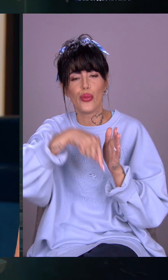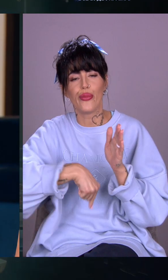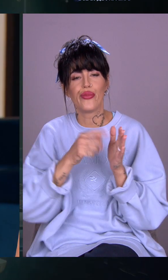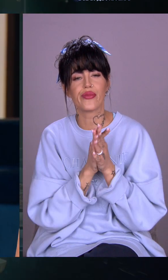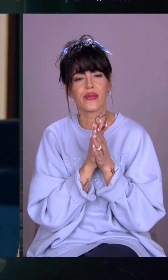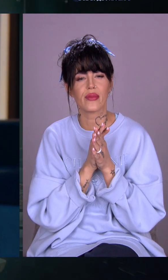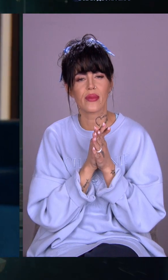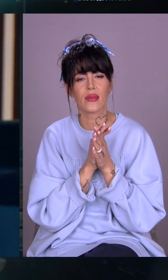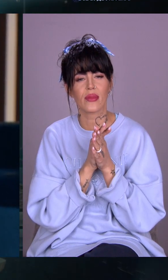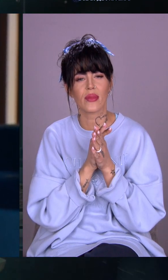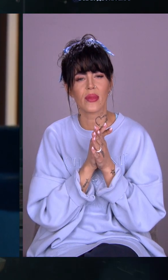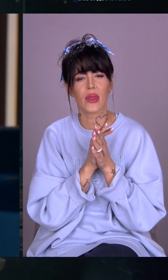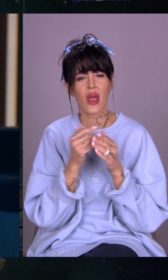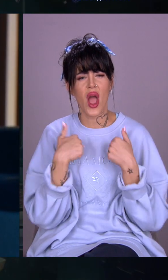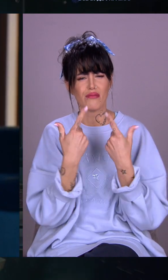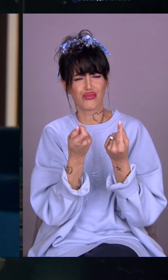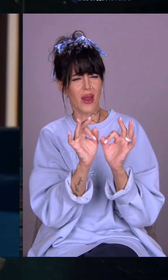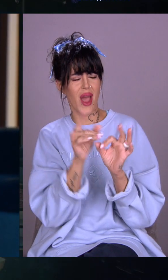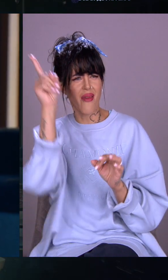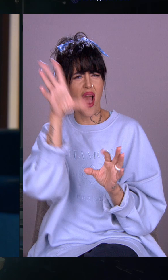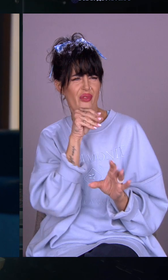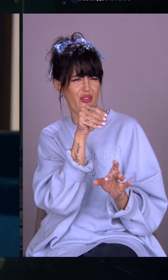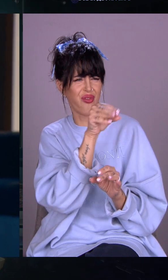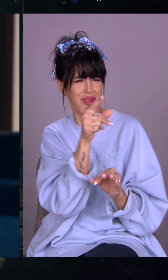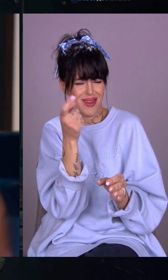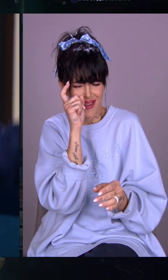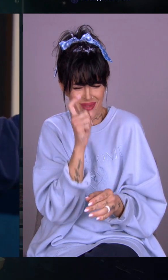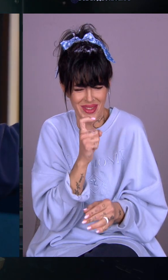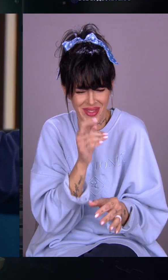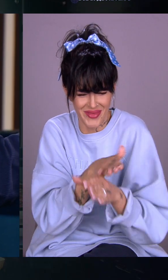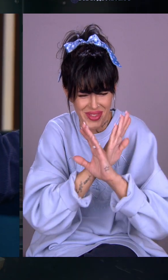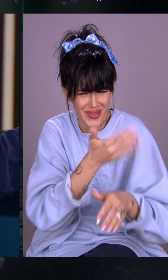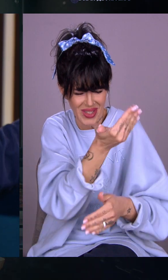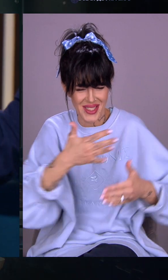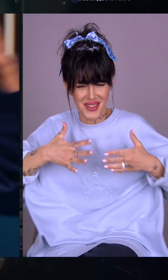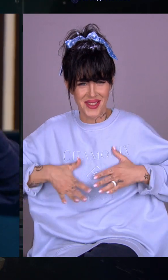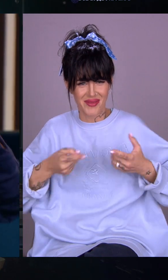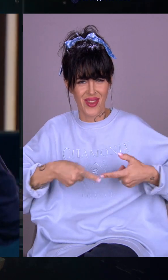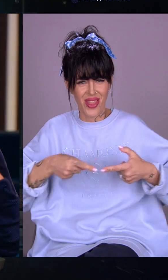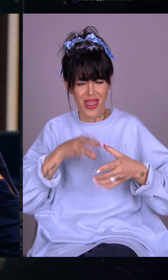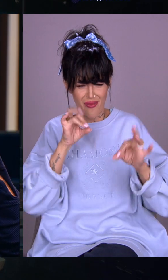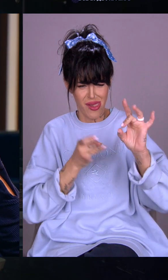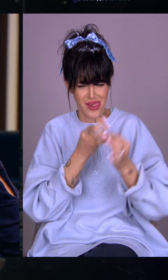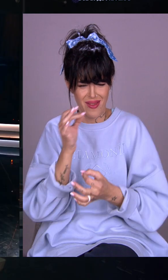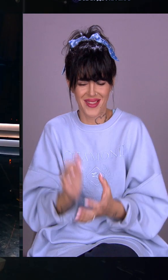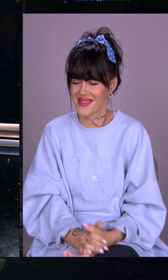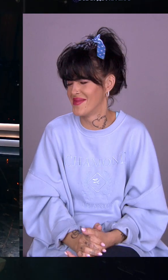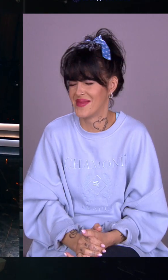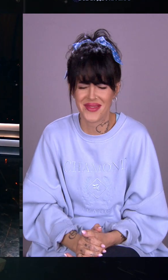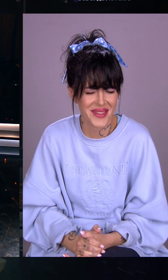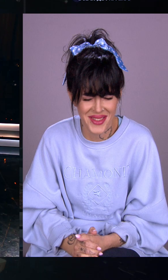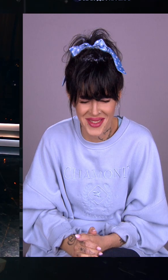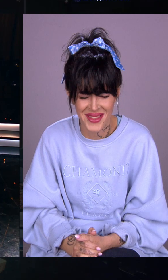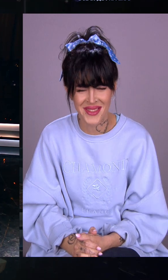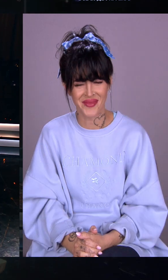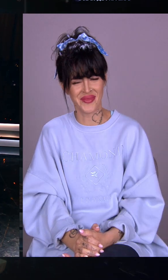розкажу історію з Закарпаття. Такого підняти дочка, він ми те, і я, і я. Ти був така тебе. Дивись, і гаряв отьмай з собою. І